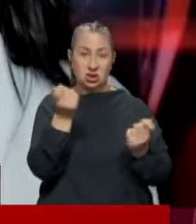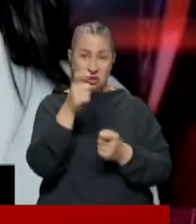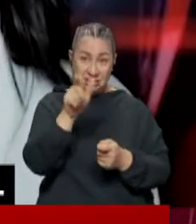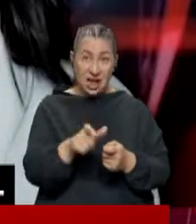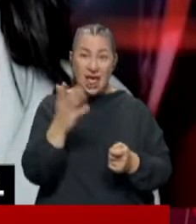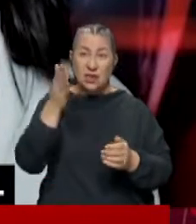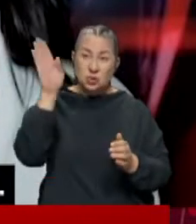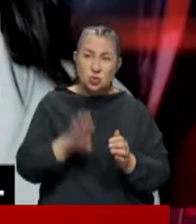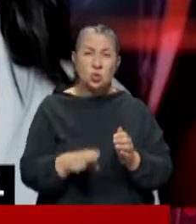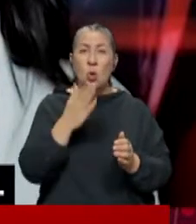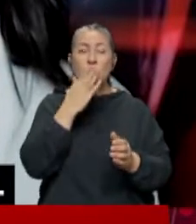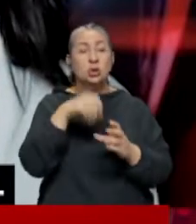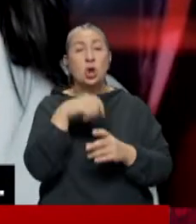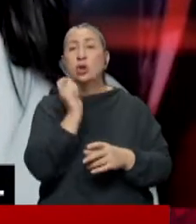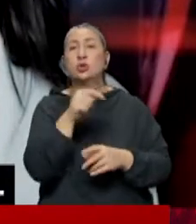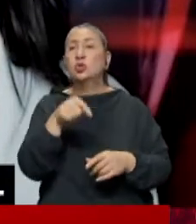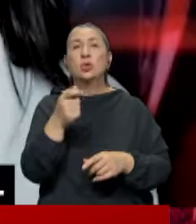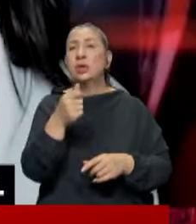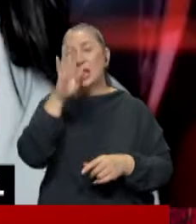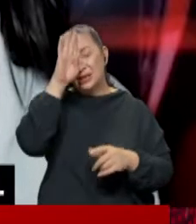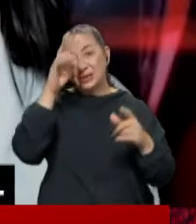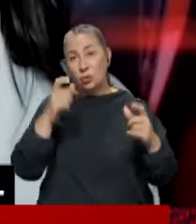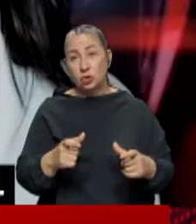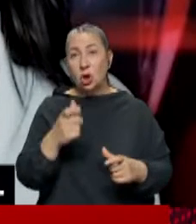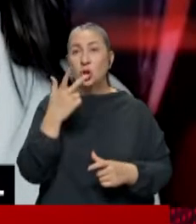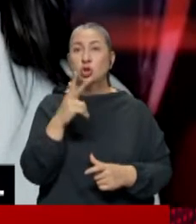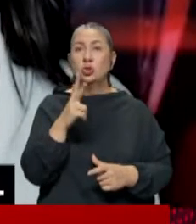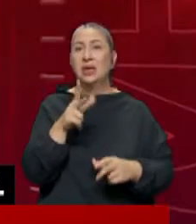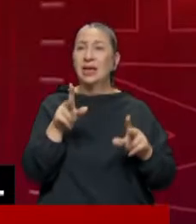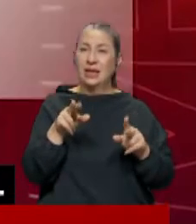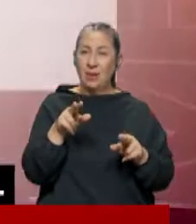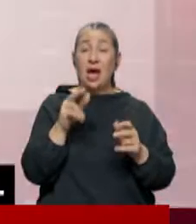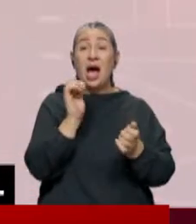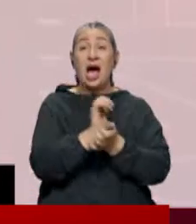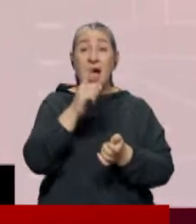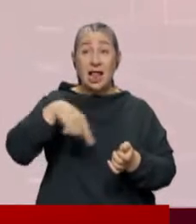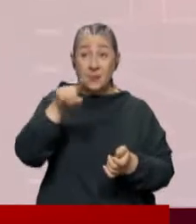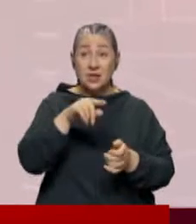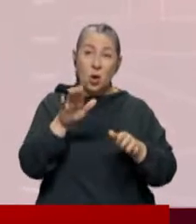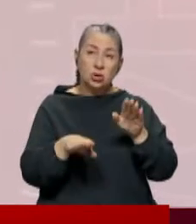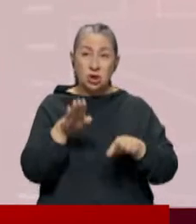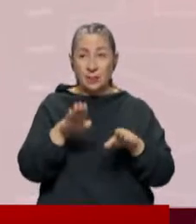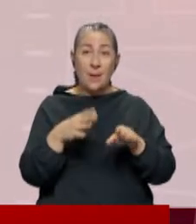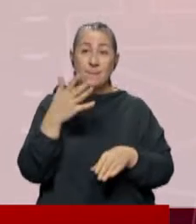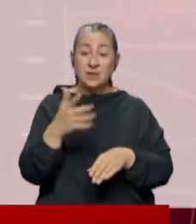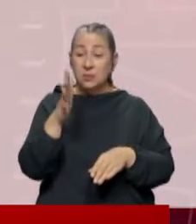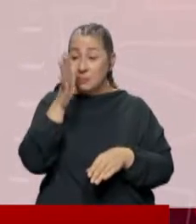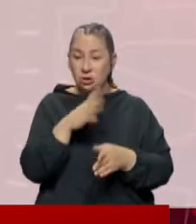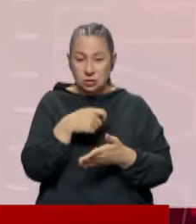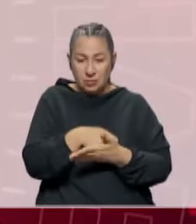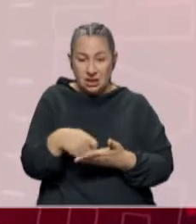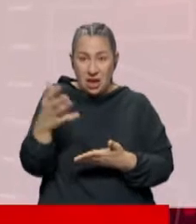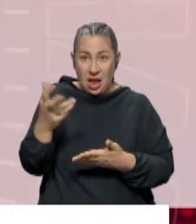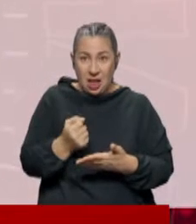en düşük okul için ödeyebileceği ücret şu anda İstanbul'da 3000 lira civarında. Ailelerimiz ortalama 5500 lira alan